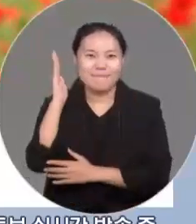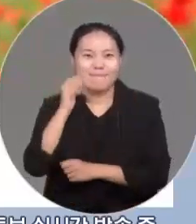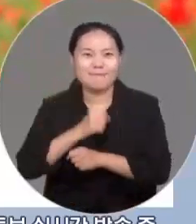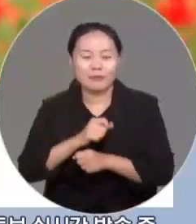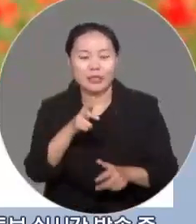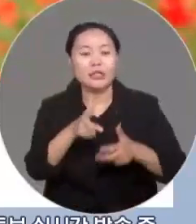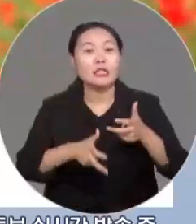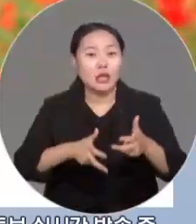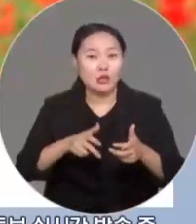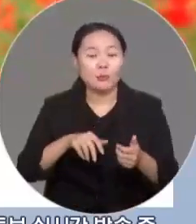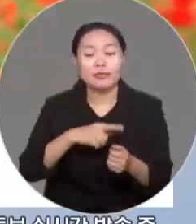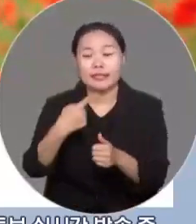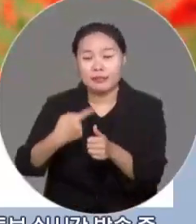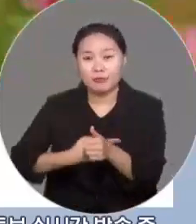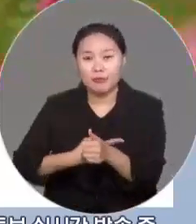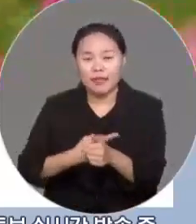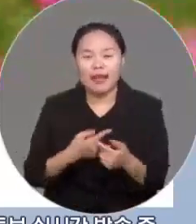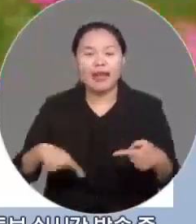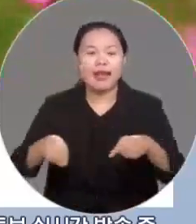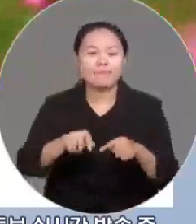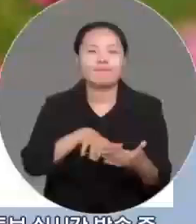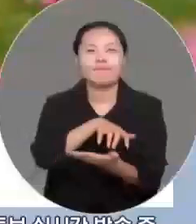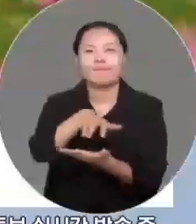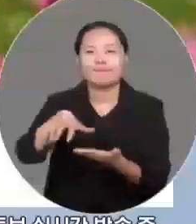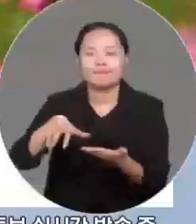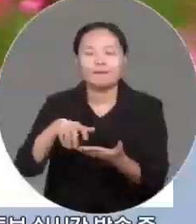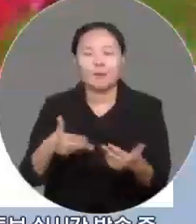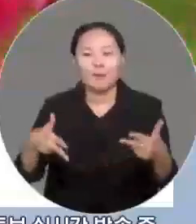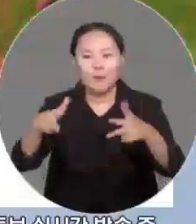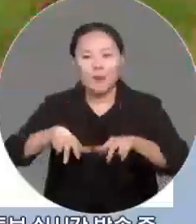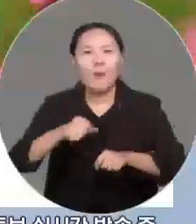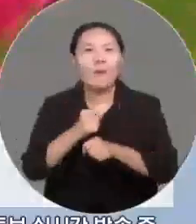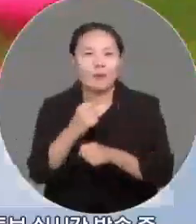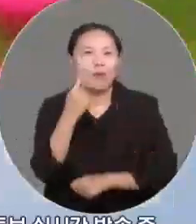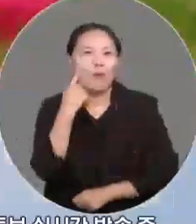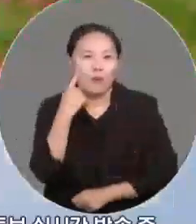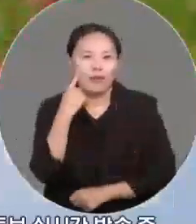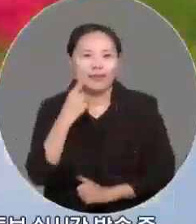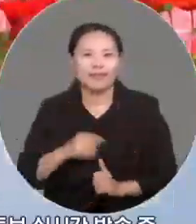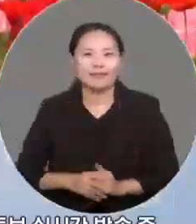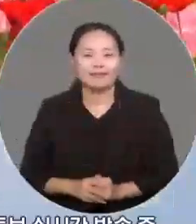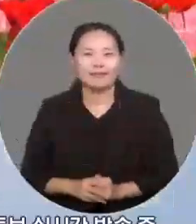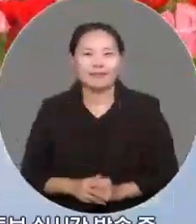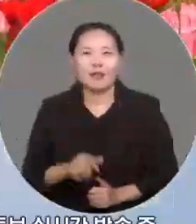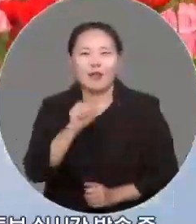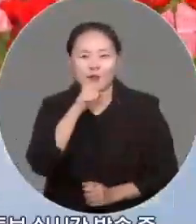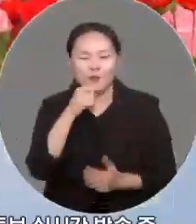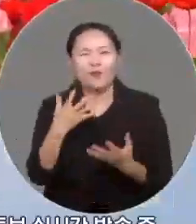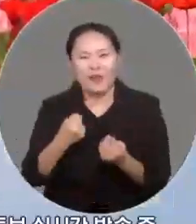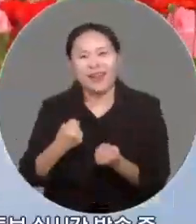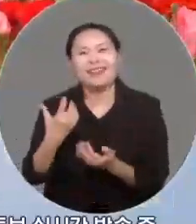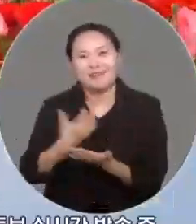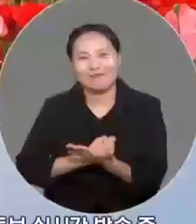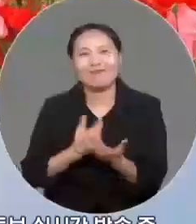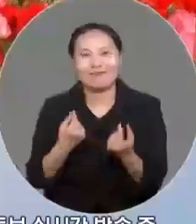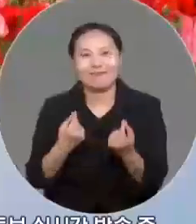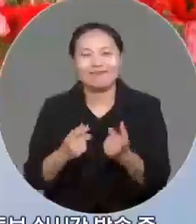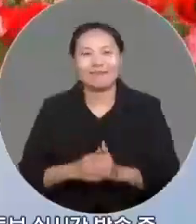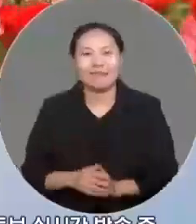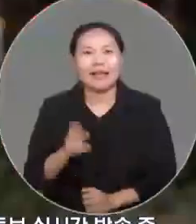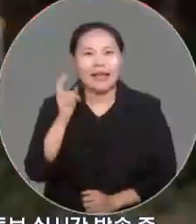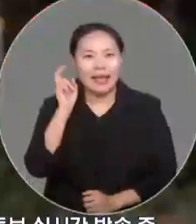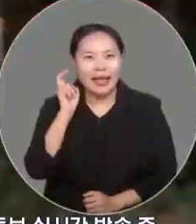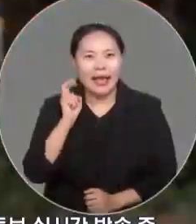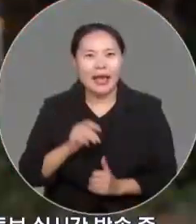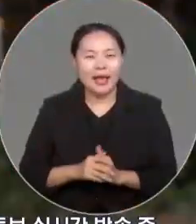산업과 자연이 함께 어울리는 공원을 만들어 보겠다 해서 저희들 점수를 많이 받았고 아마